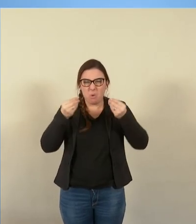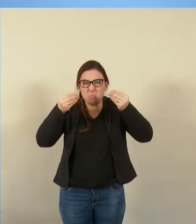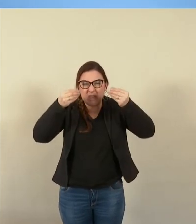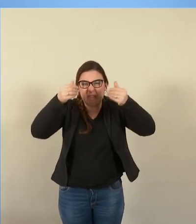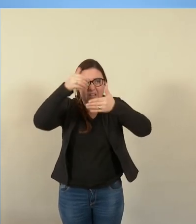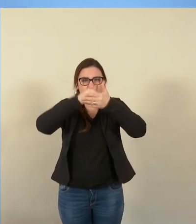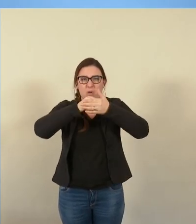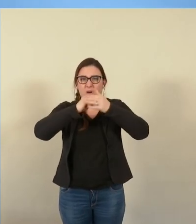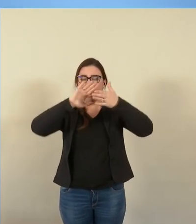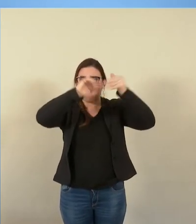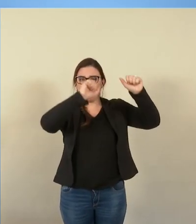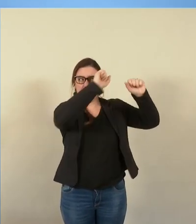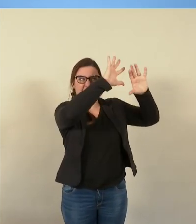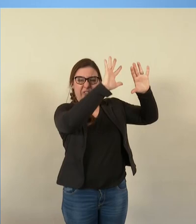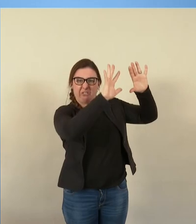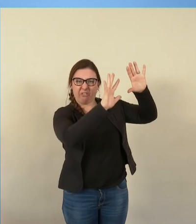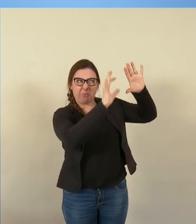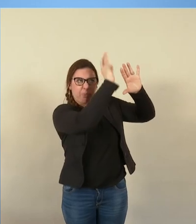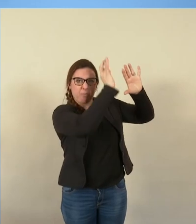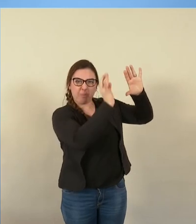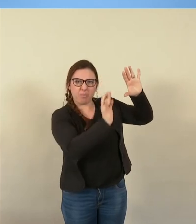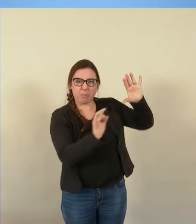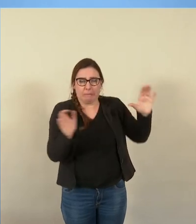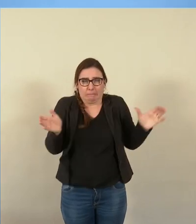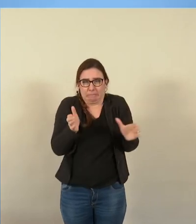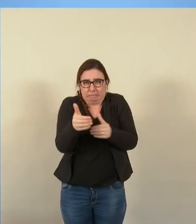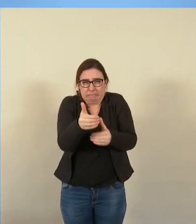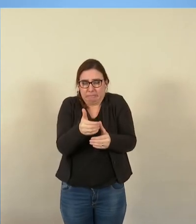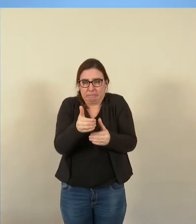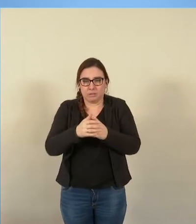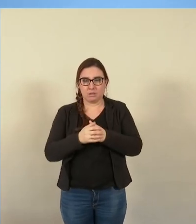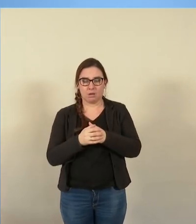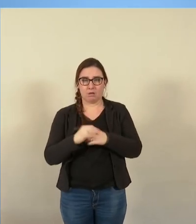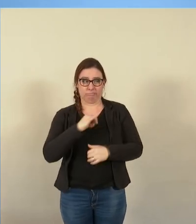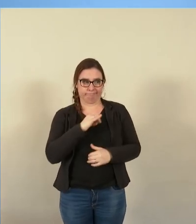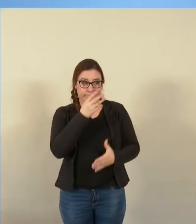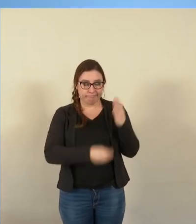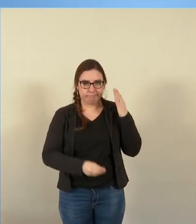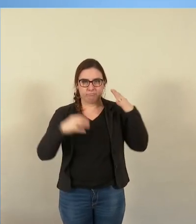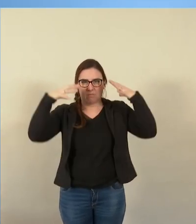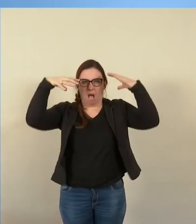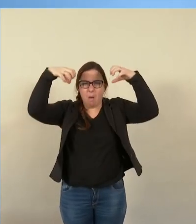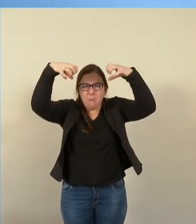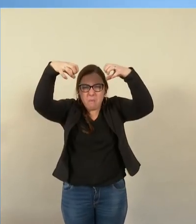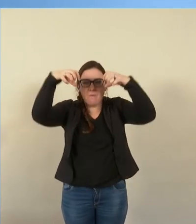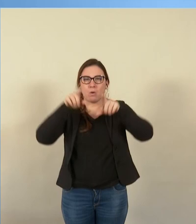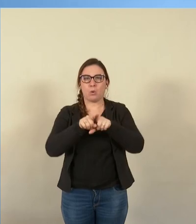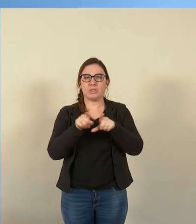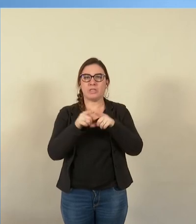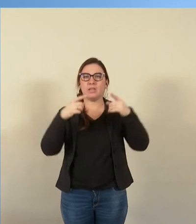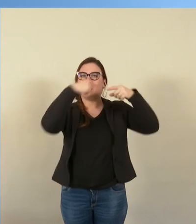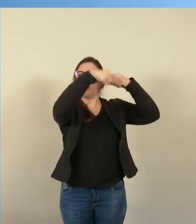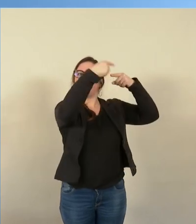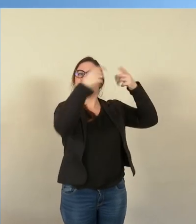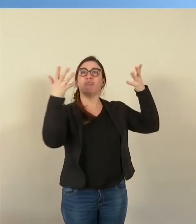des moisissur l'exiguité des des logements l'absence de de sanitaire l'obscurité l'absence d'aération